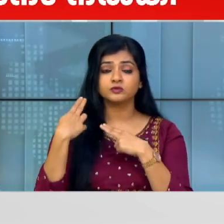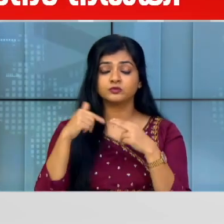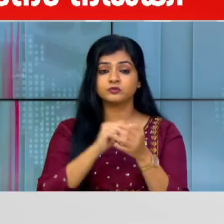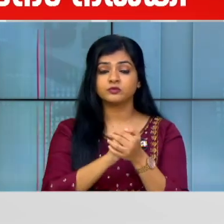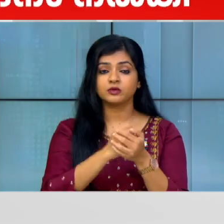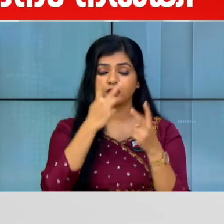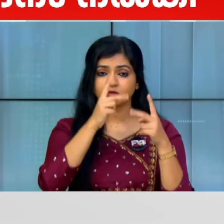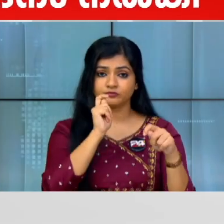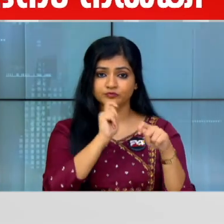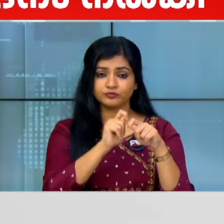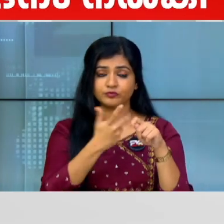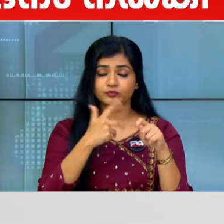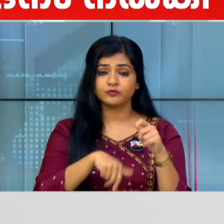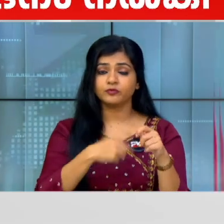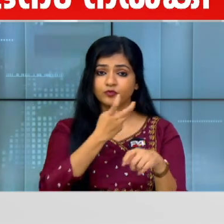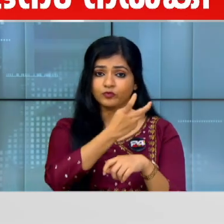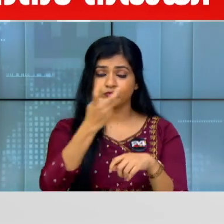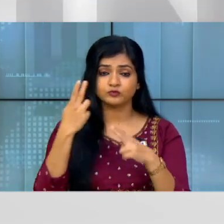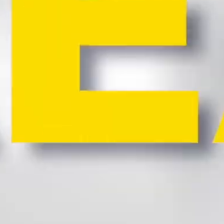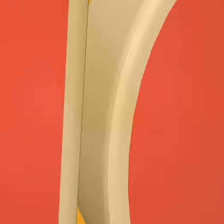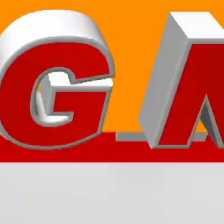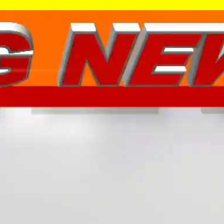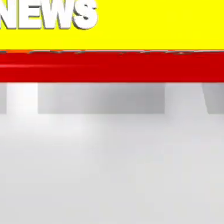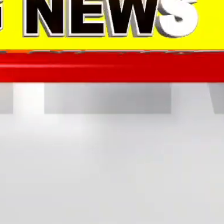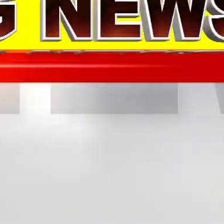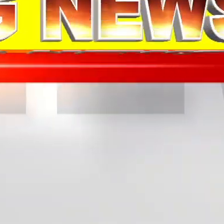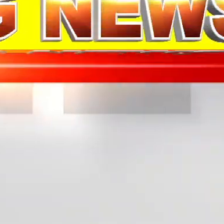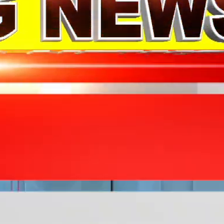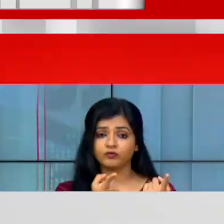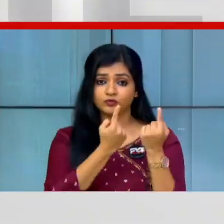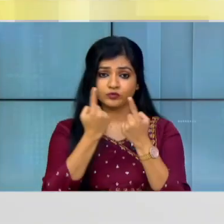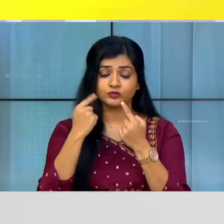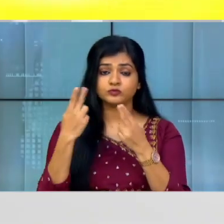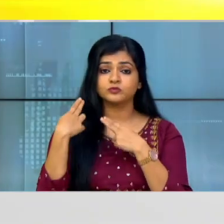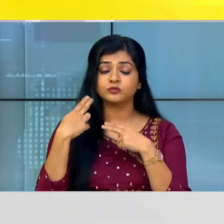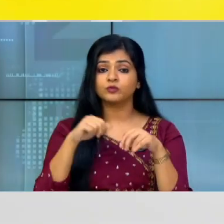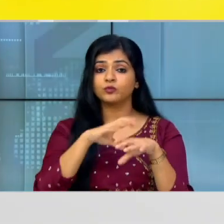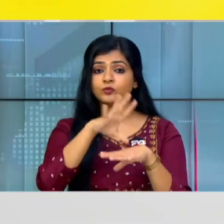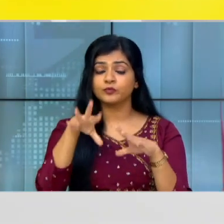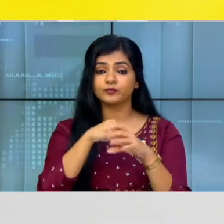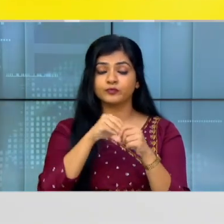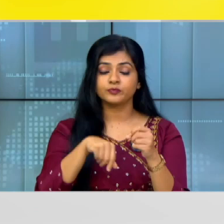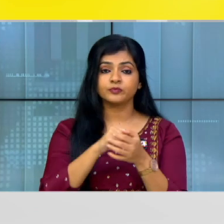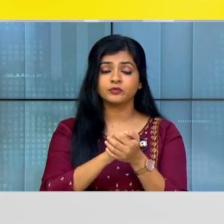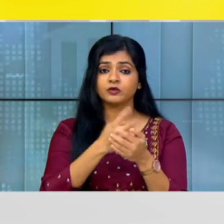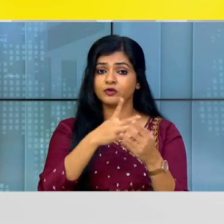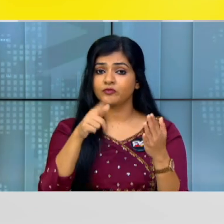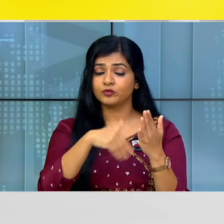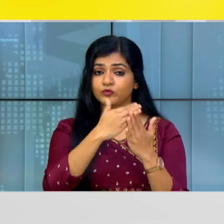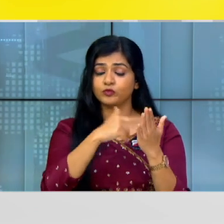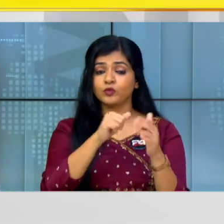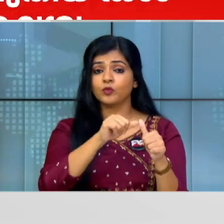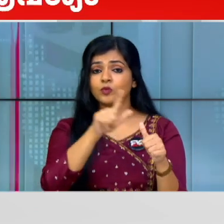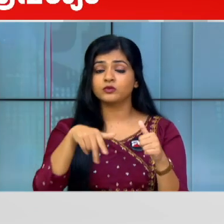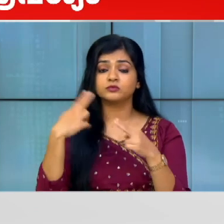മെയിൻ്റനൻസും അതോടൊപ്പം തന്നെ സർവൈലൻസും അതോടൊപ്പം തന്നെ സേഫ്റ്റി ഇവാലുവേഷൻ ഉൾപ്പെടെയുള്ള കാര്യങ്ങൾ ഓപ്പറേഷൻസുമായി ബന്ധപ്പെട്ടുള്ള മുഴുവൻ